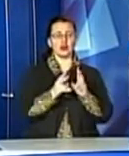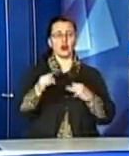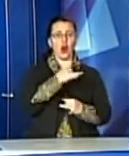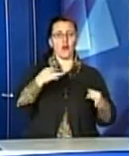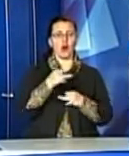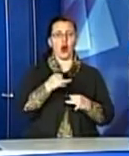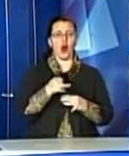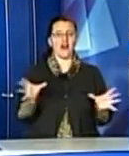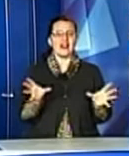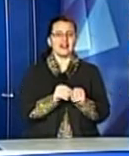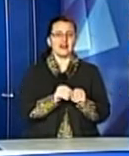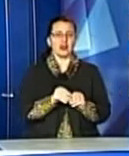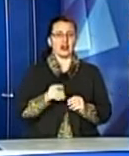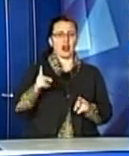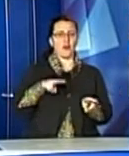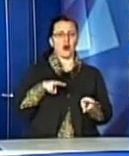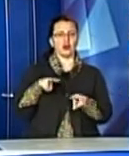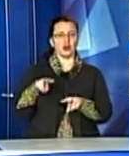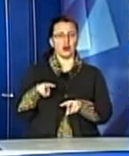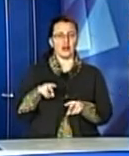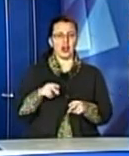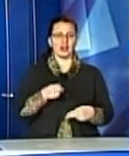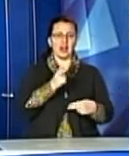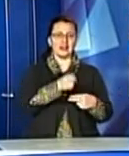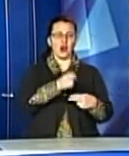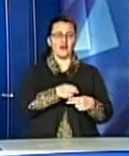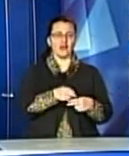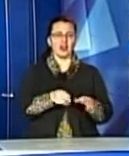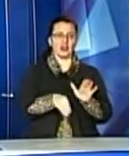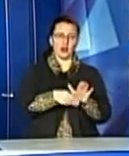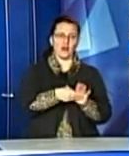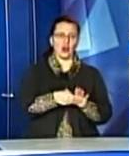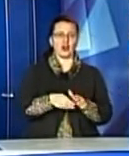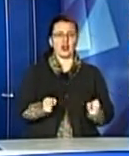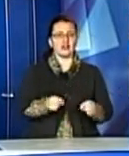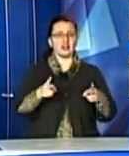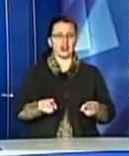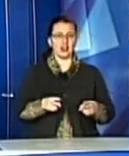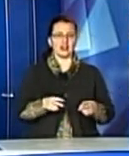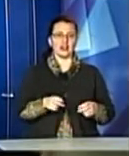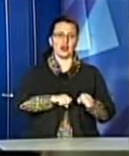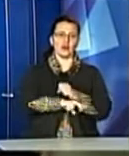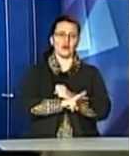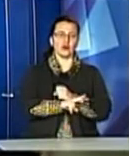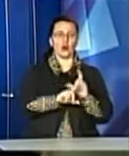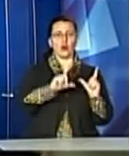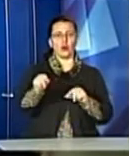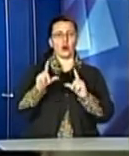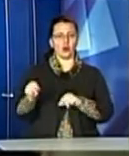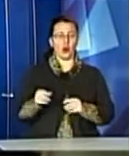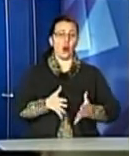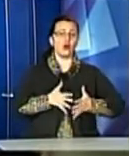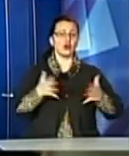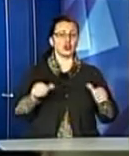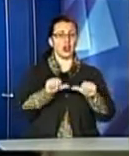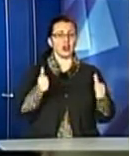спільного патрулювання кордонів, запобігання тероризму, протидії корупції та незаконної міграції. У розширеному